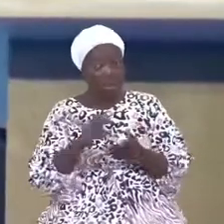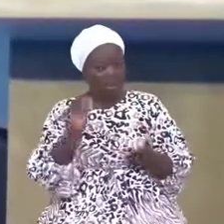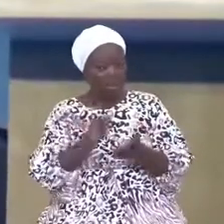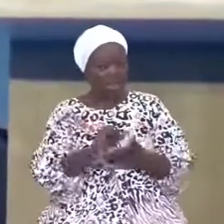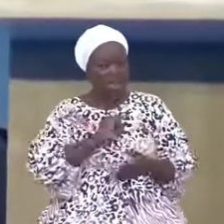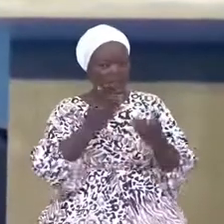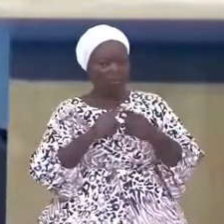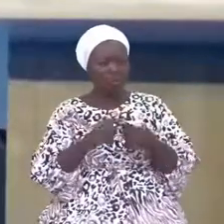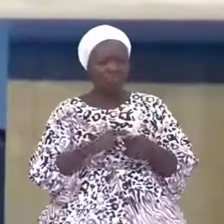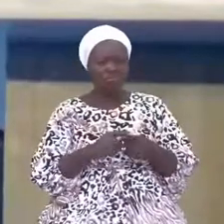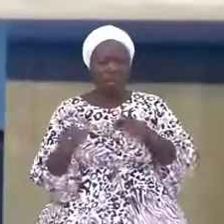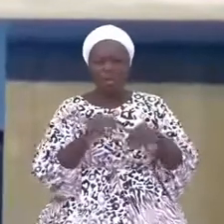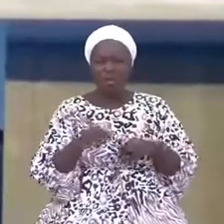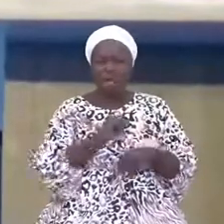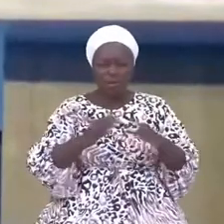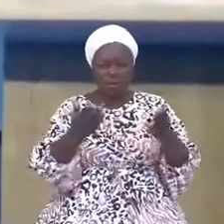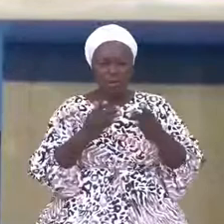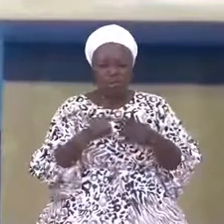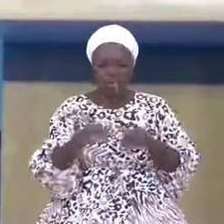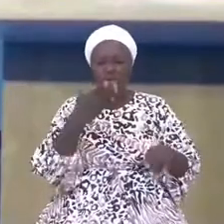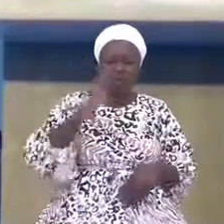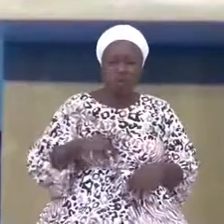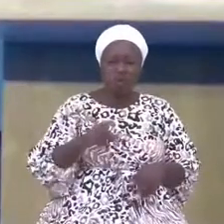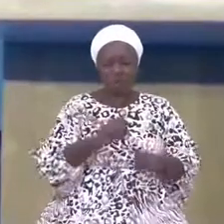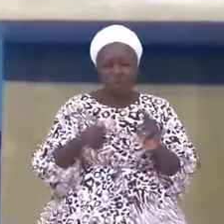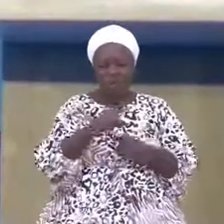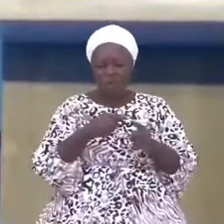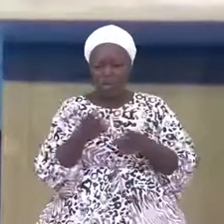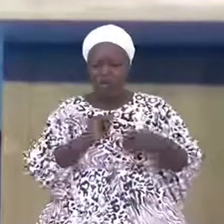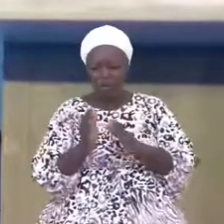auquel tu es enchaîné, tu sais que je veux même faire